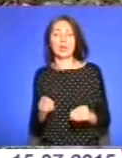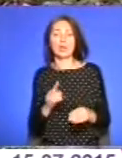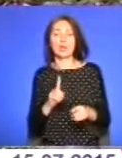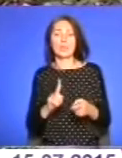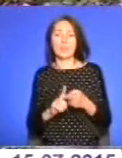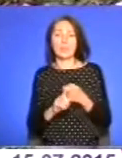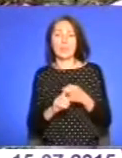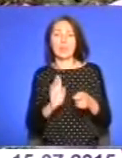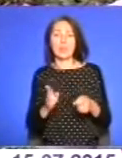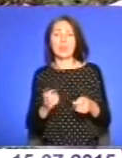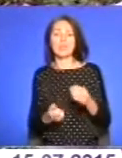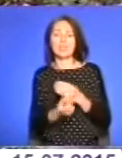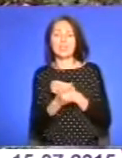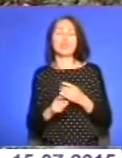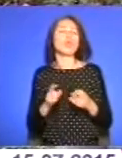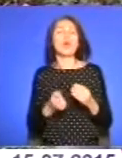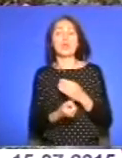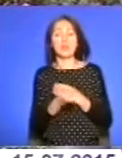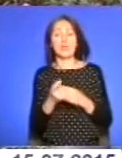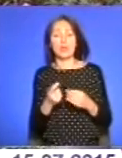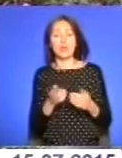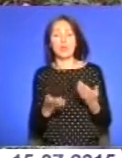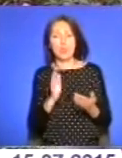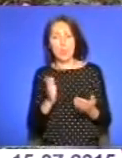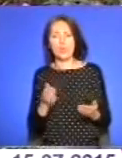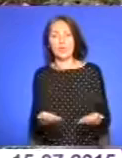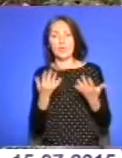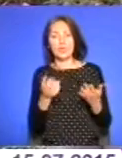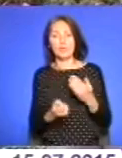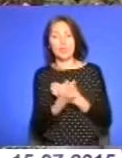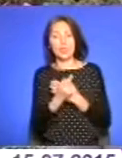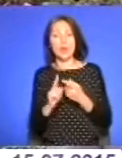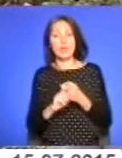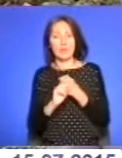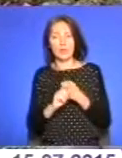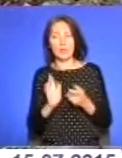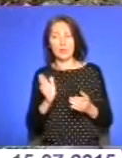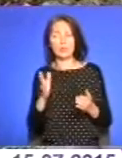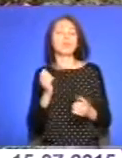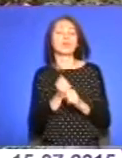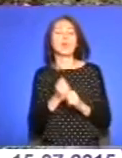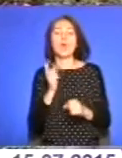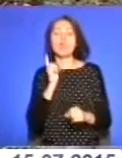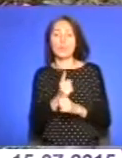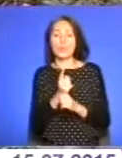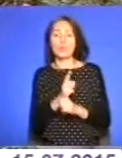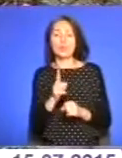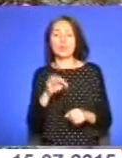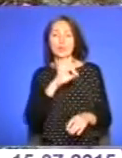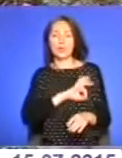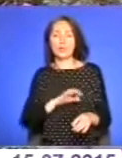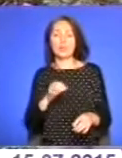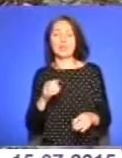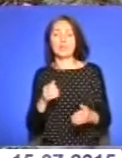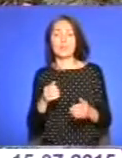джерелах інфекції. Тобто вже якщо буде виявлено джерело інфекції на території області, тоді буде внесена заборона щодо використання мисливських собак